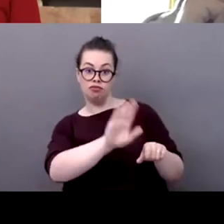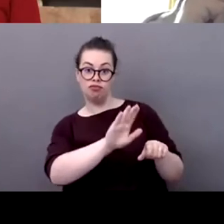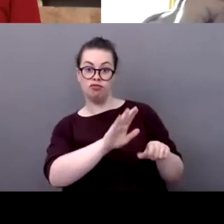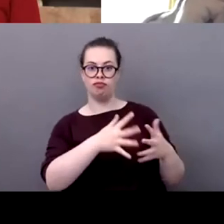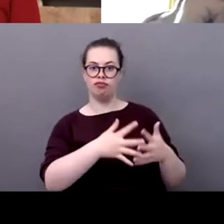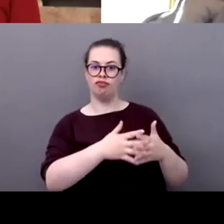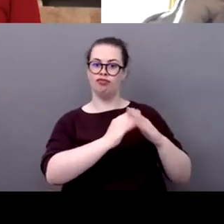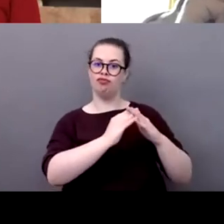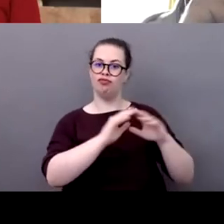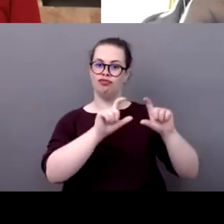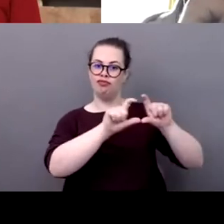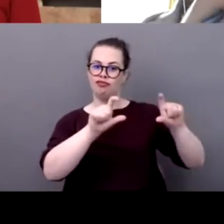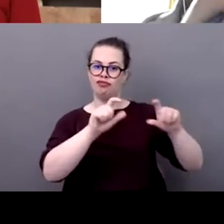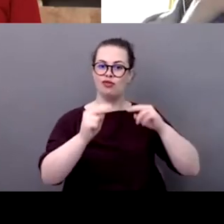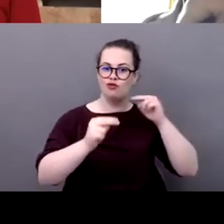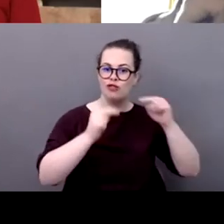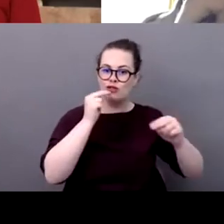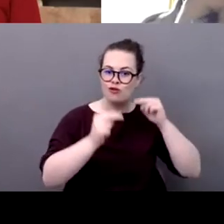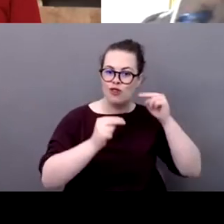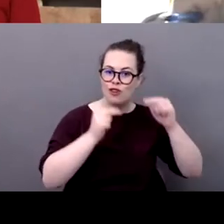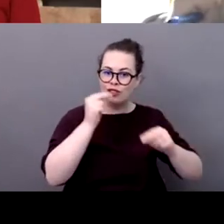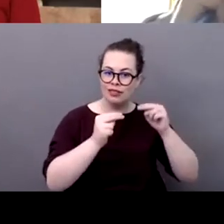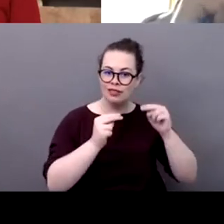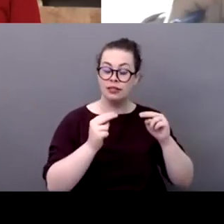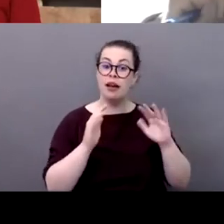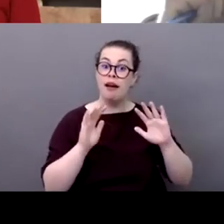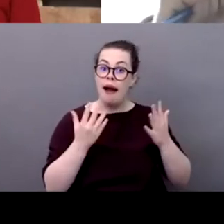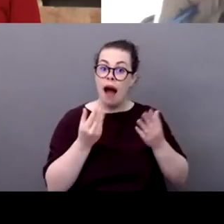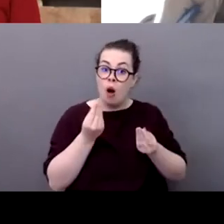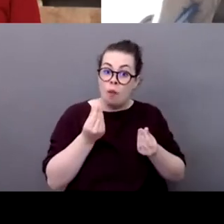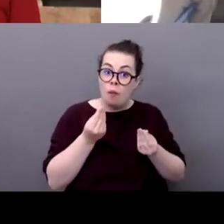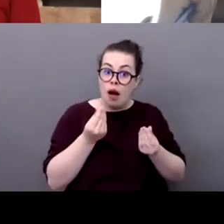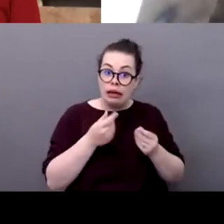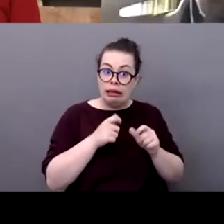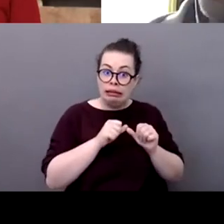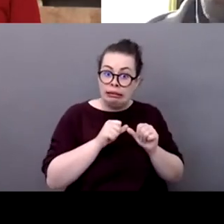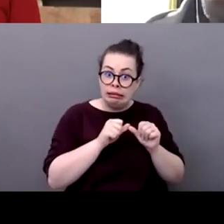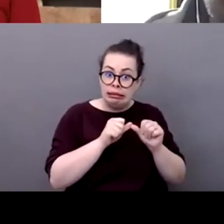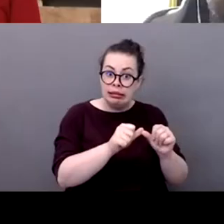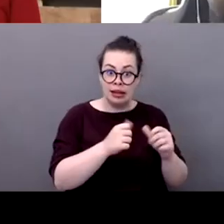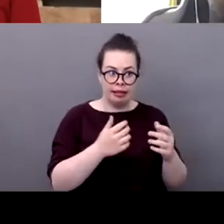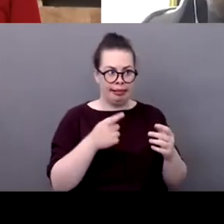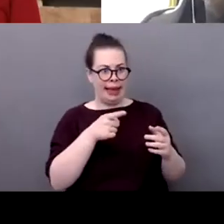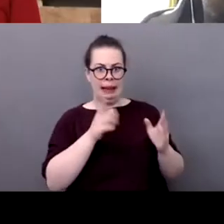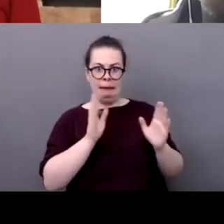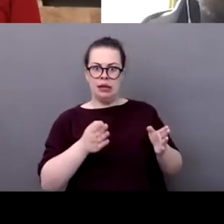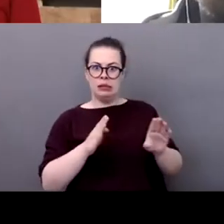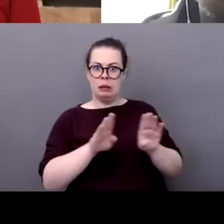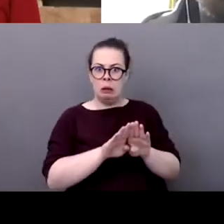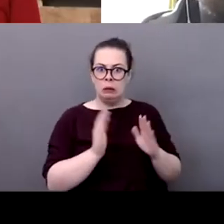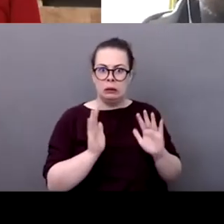plats à emporter. Et qui ont même ont trouvé une meilleure qualité de vie, travaillent moins,